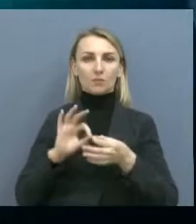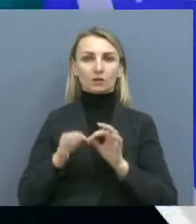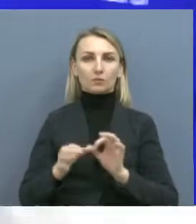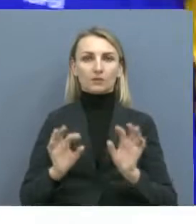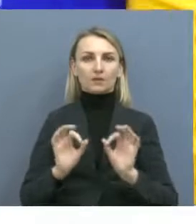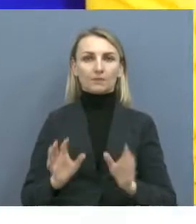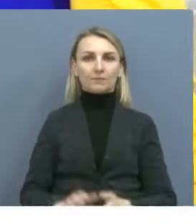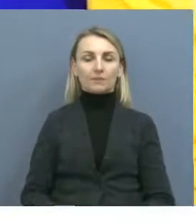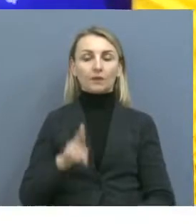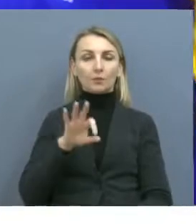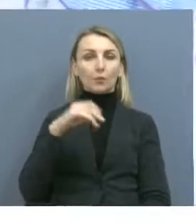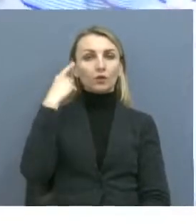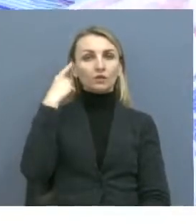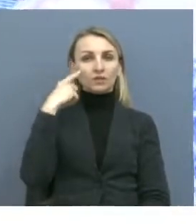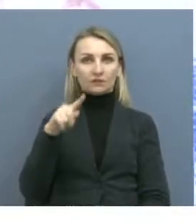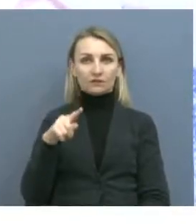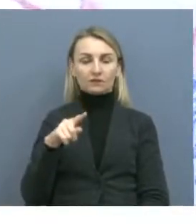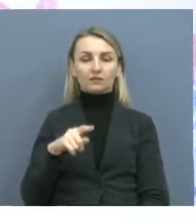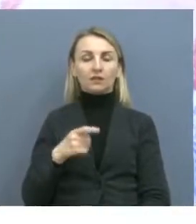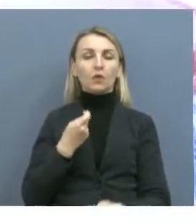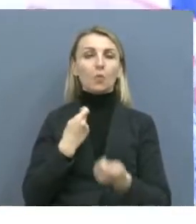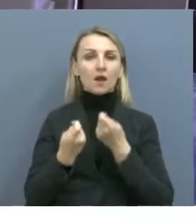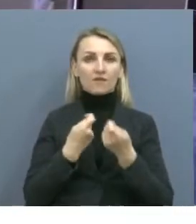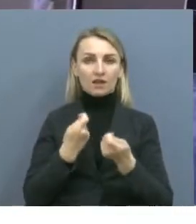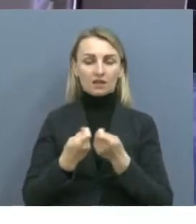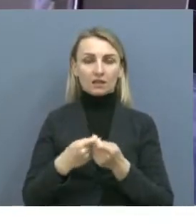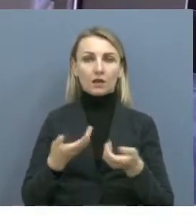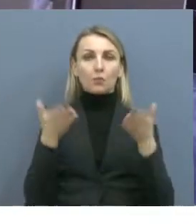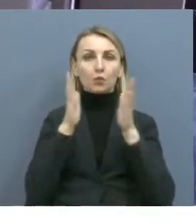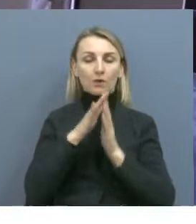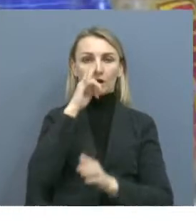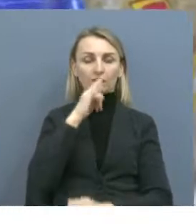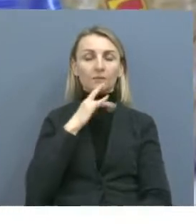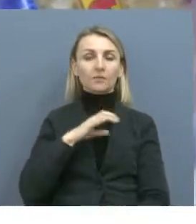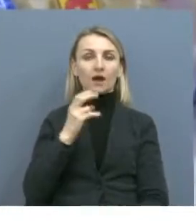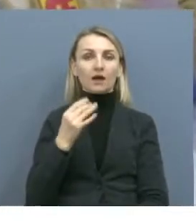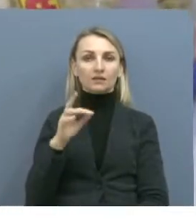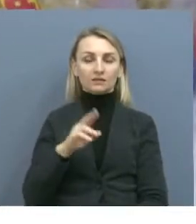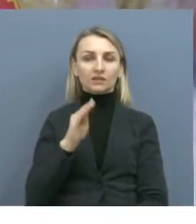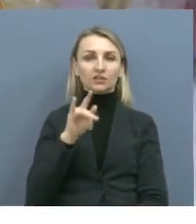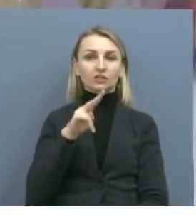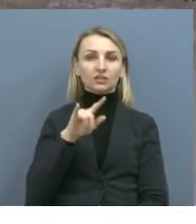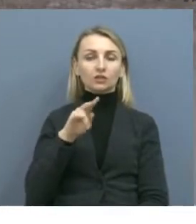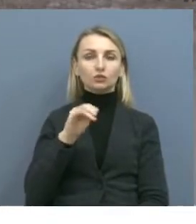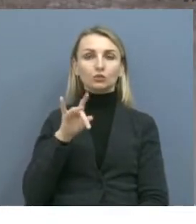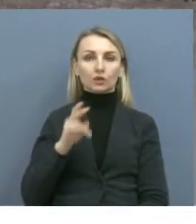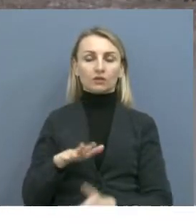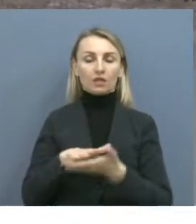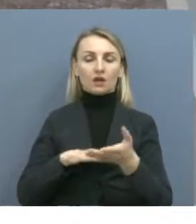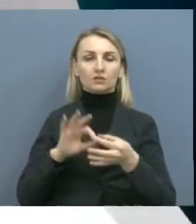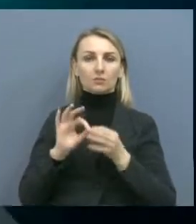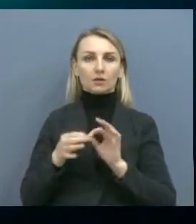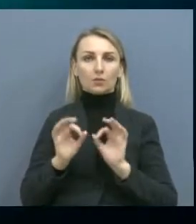Смагулова. По инициативе Духовного управления мусульман Казахстана в стране стартовала акция «Жилы-жюрек». Об этом расскажу вам я,